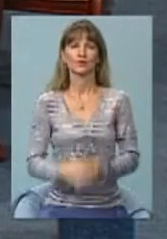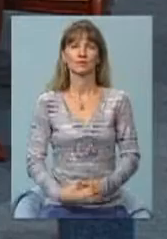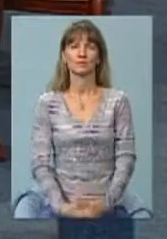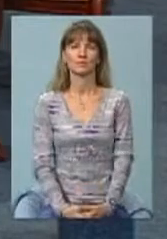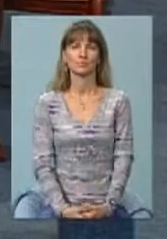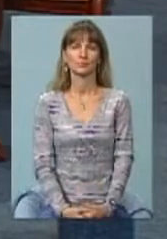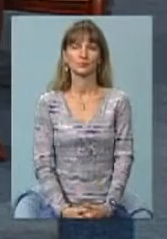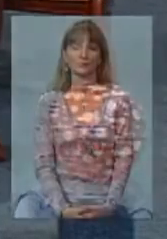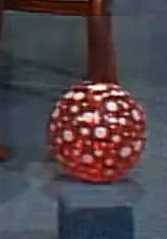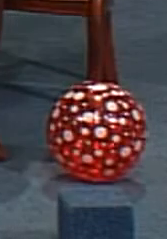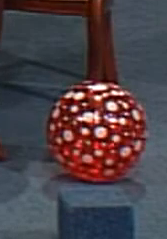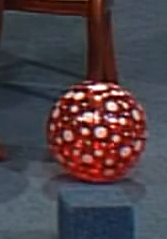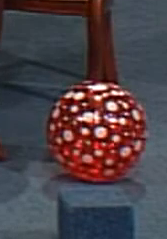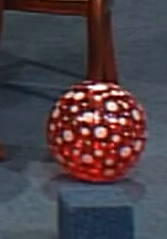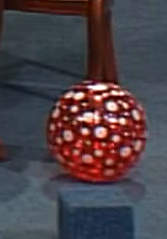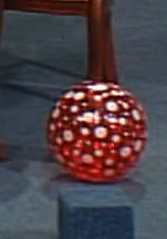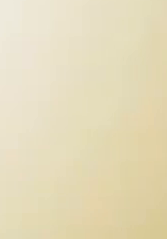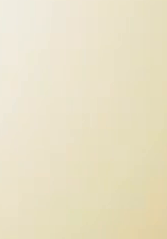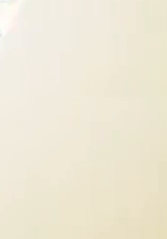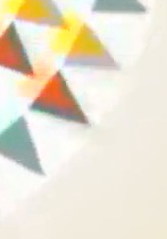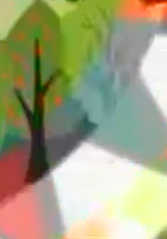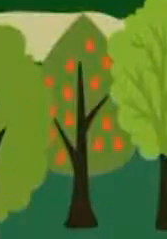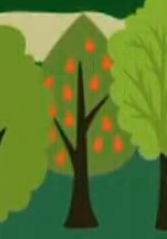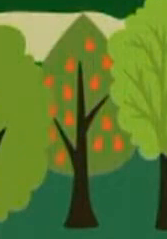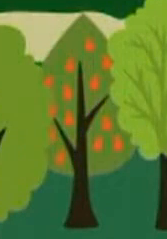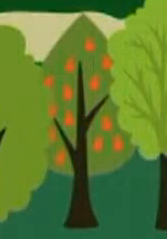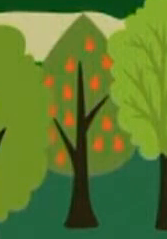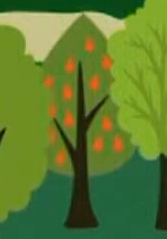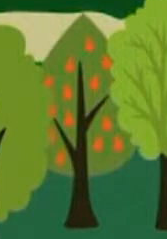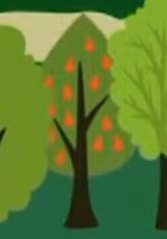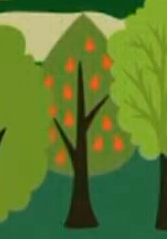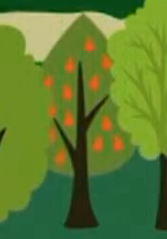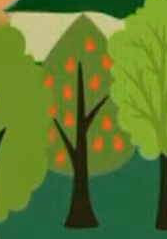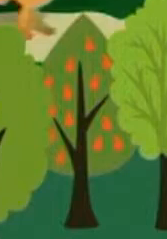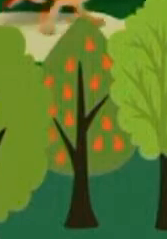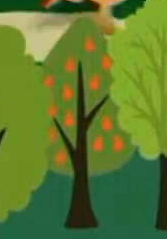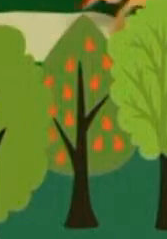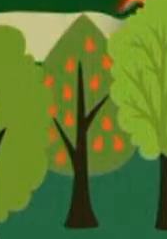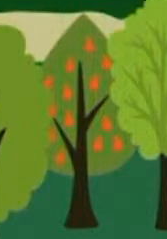пока-пока!